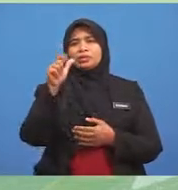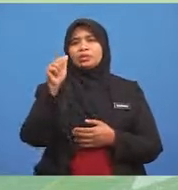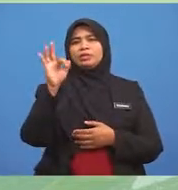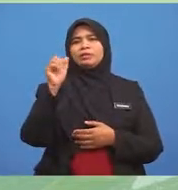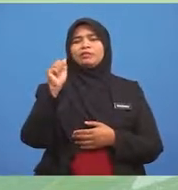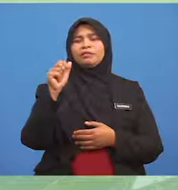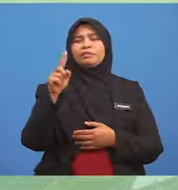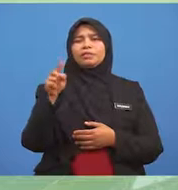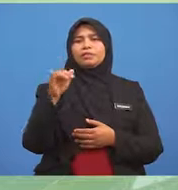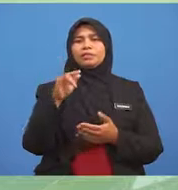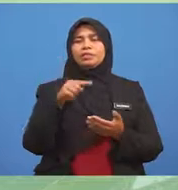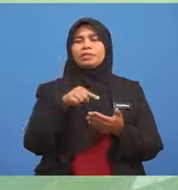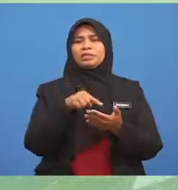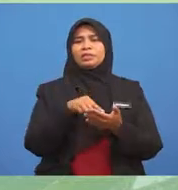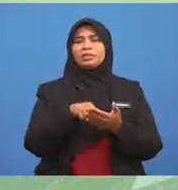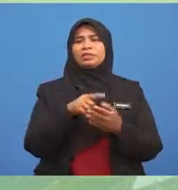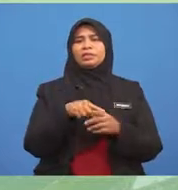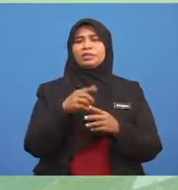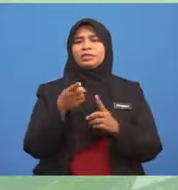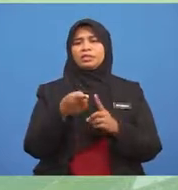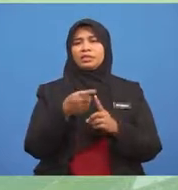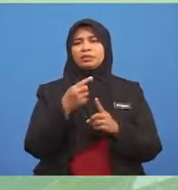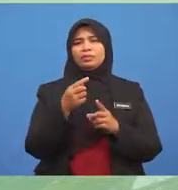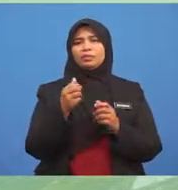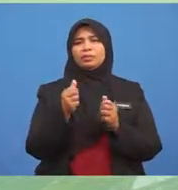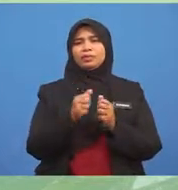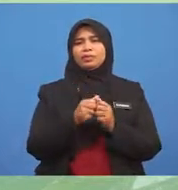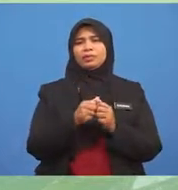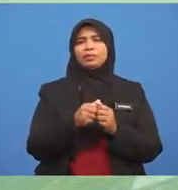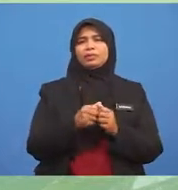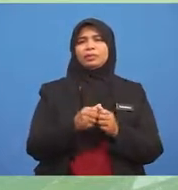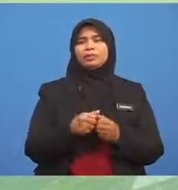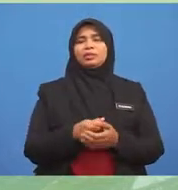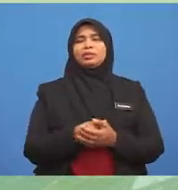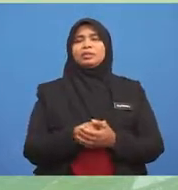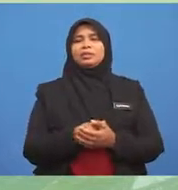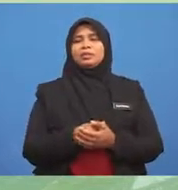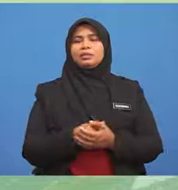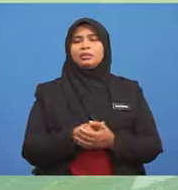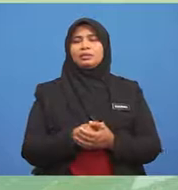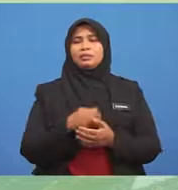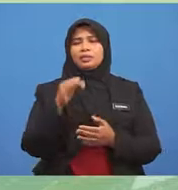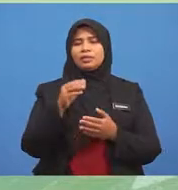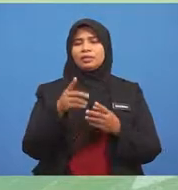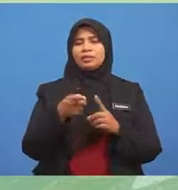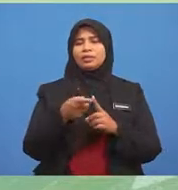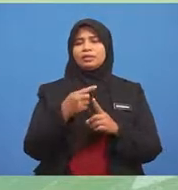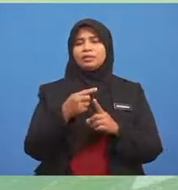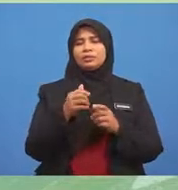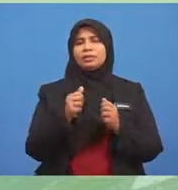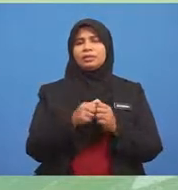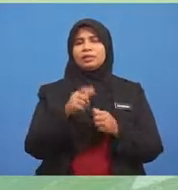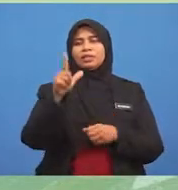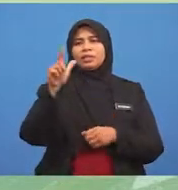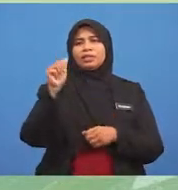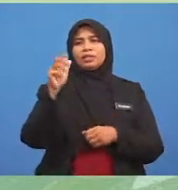adalah fi'il mudhari' atau istilah bahasa Inggerisnya present tense, yang didahului dengan